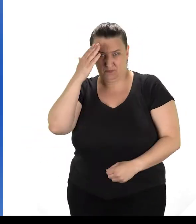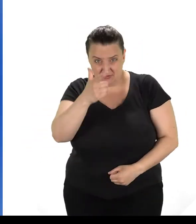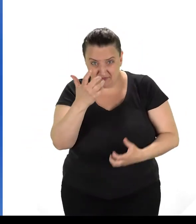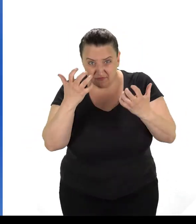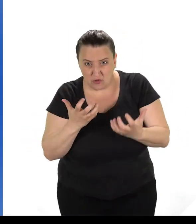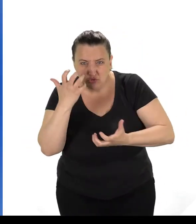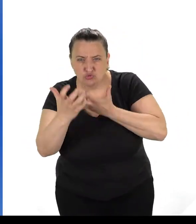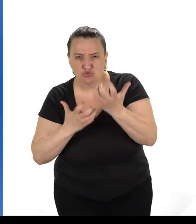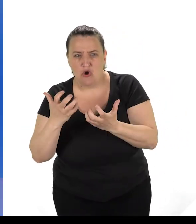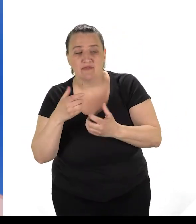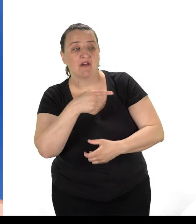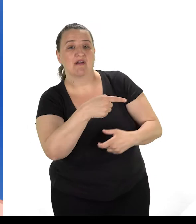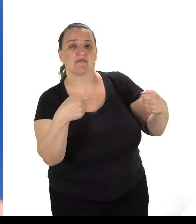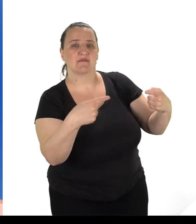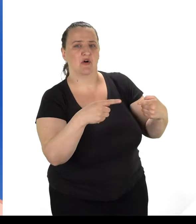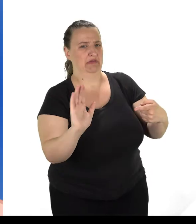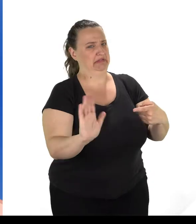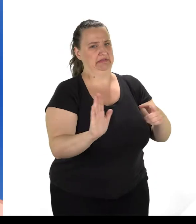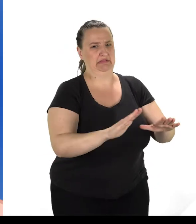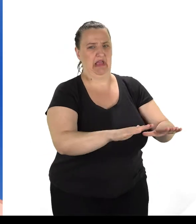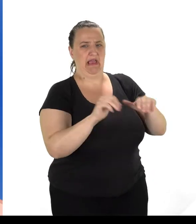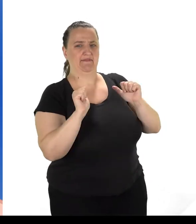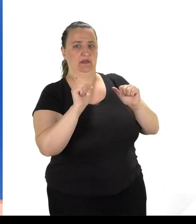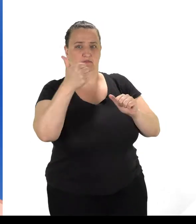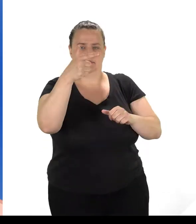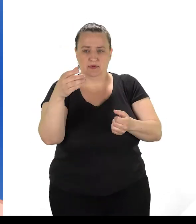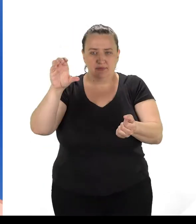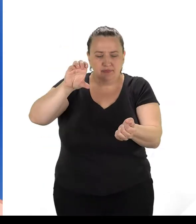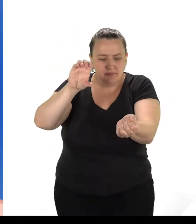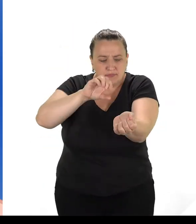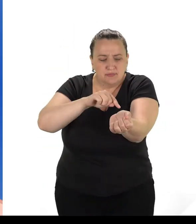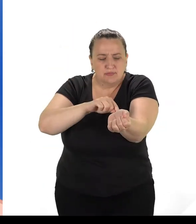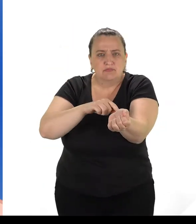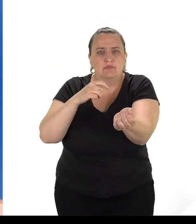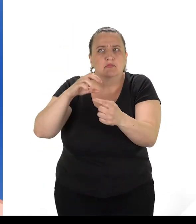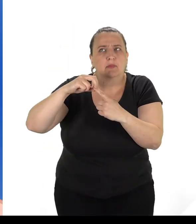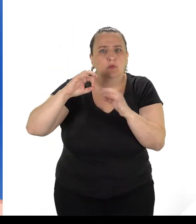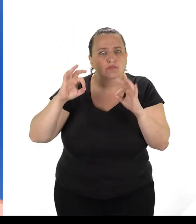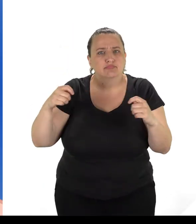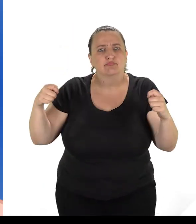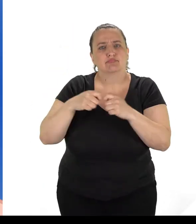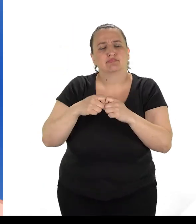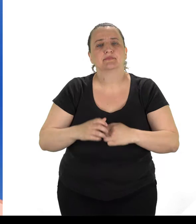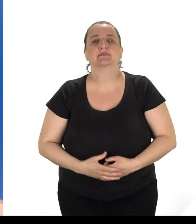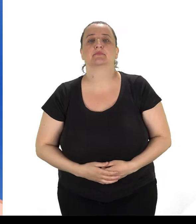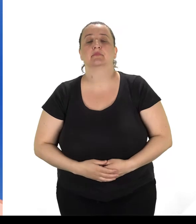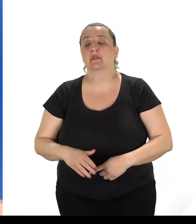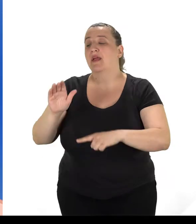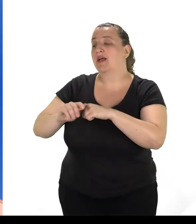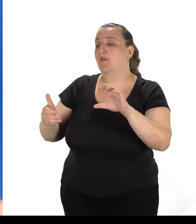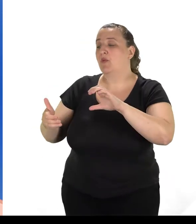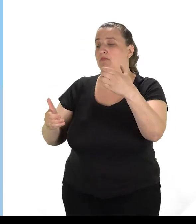Le biberon peut se donner à température ambiante. Si vous le chauffez, évitez le micro-ondes et testez systématiquement la